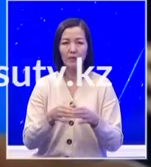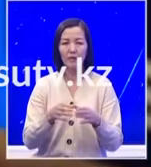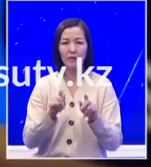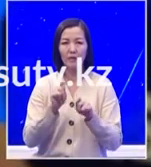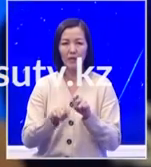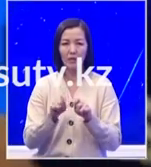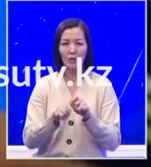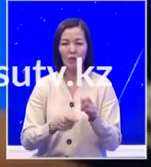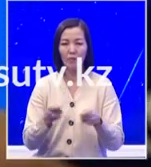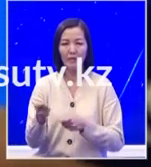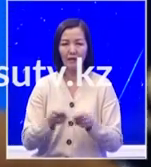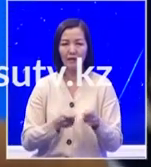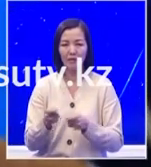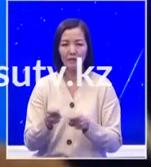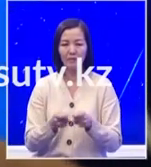тергеу басқармасы мен